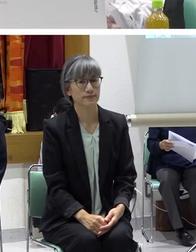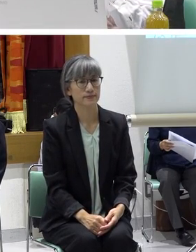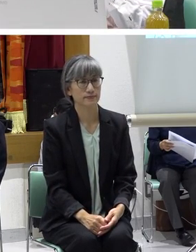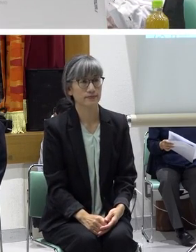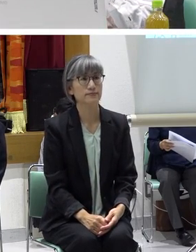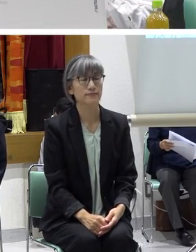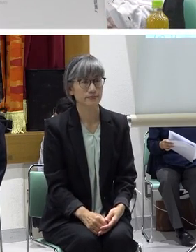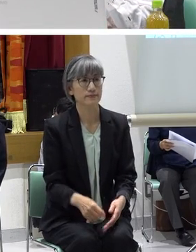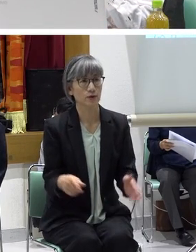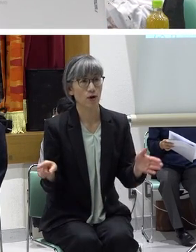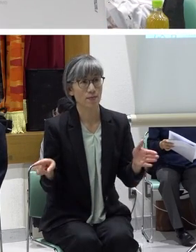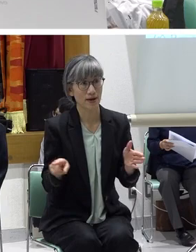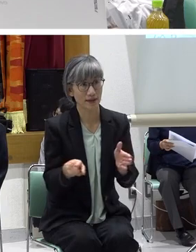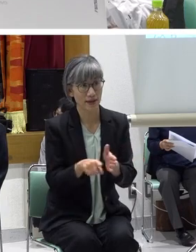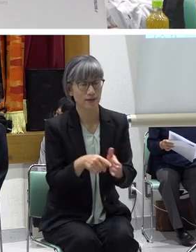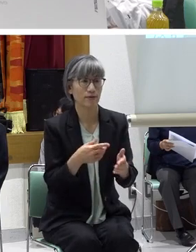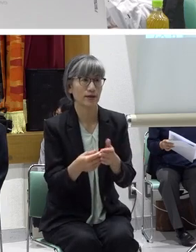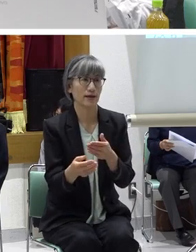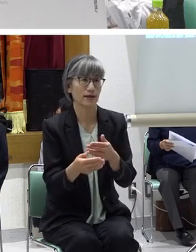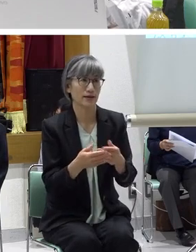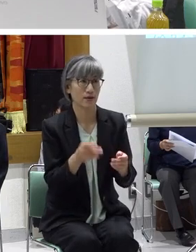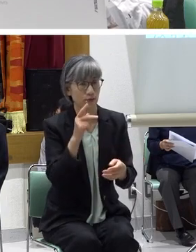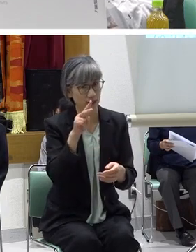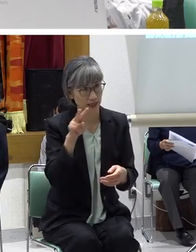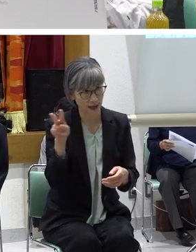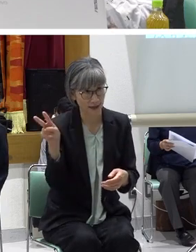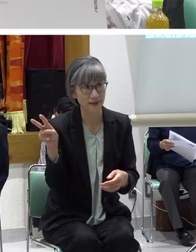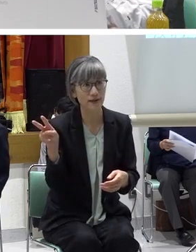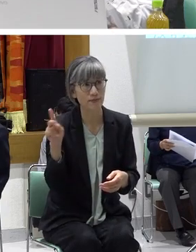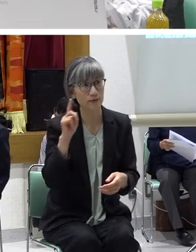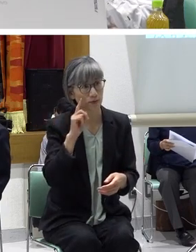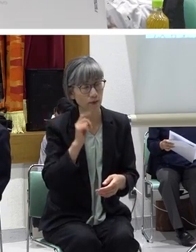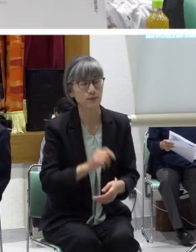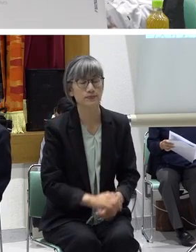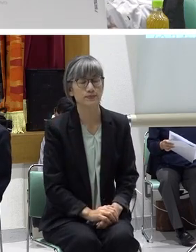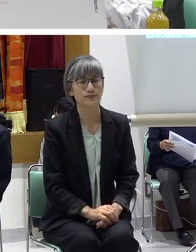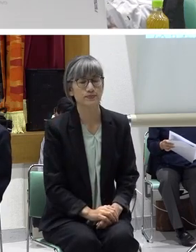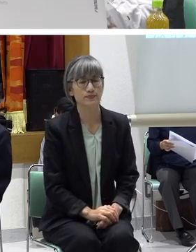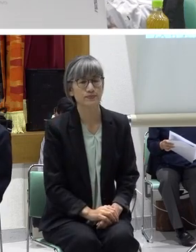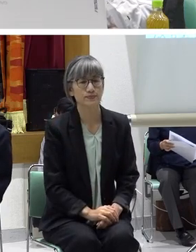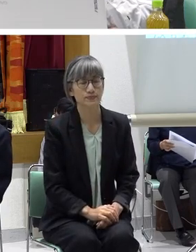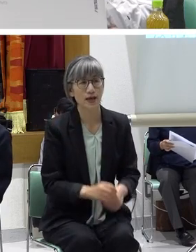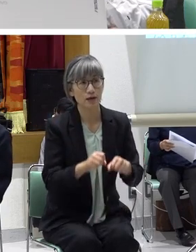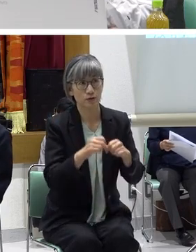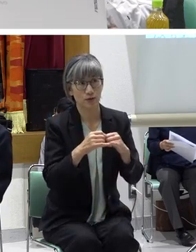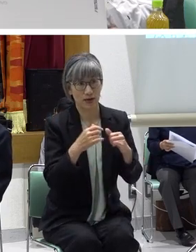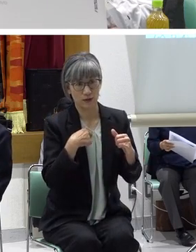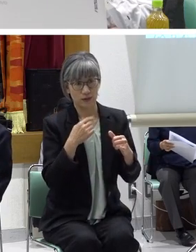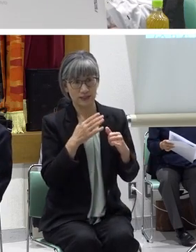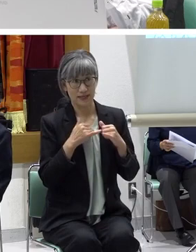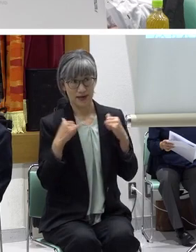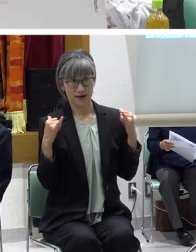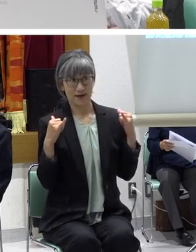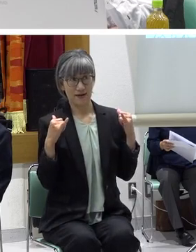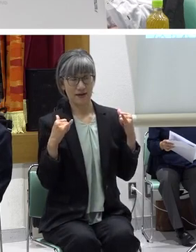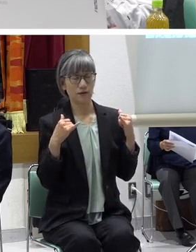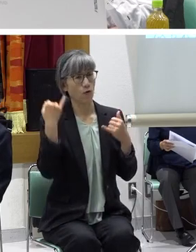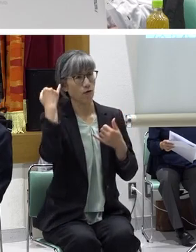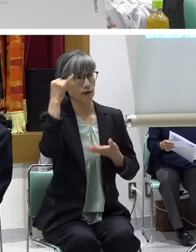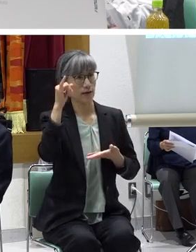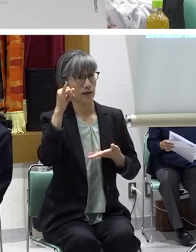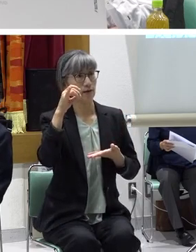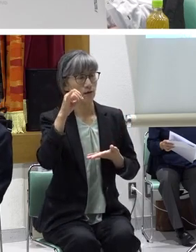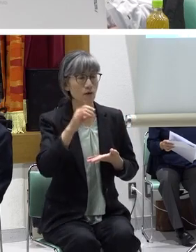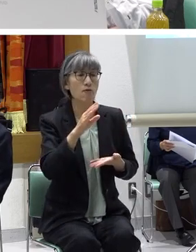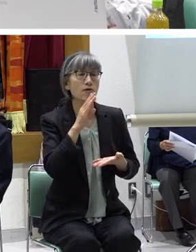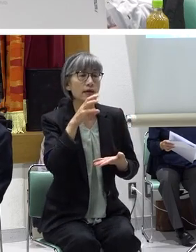これまでの体験を振り返ってですが、まず障害当事者の意見を現地を